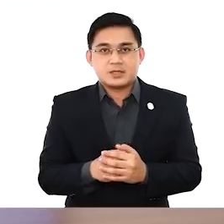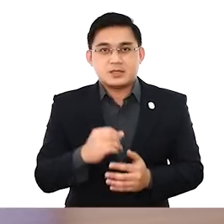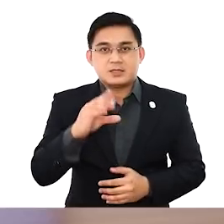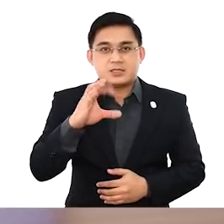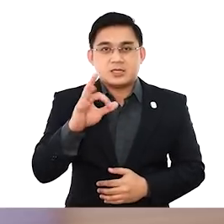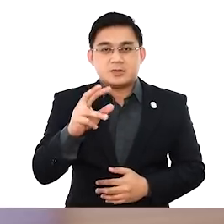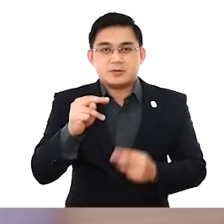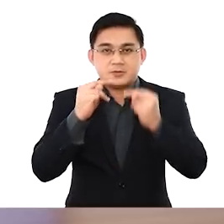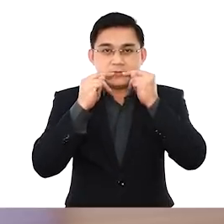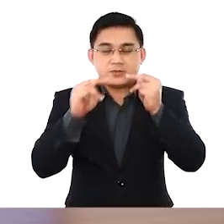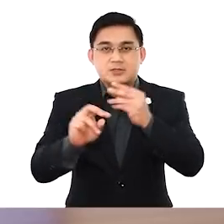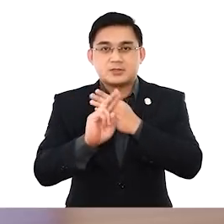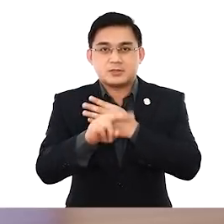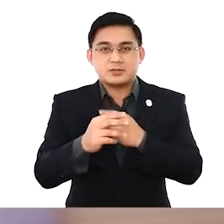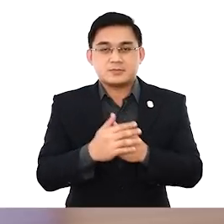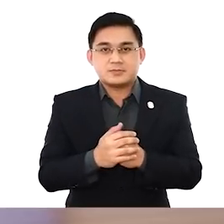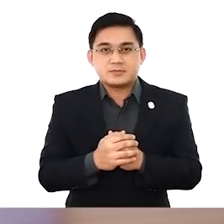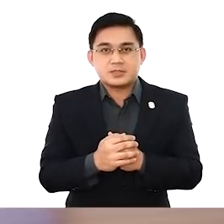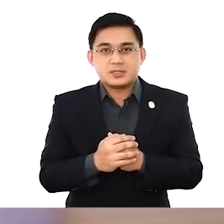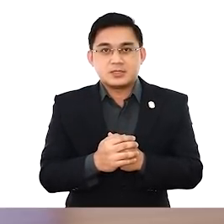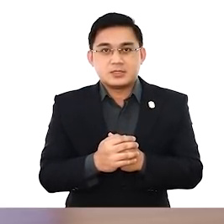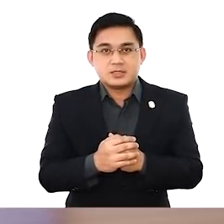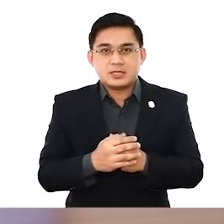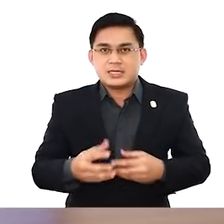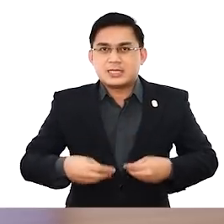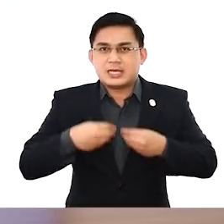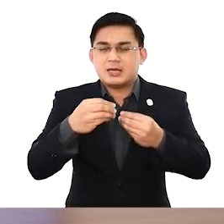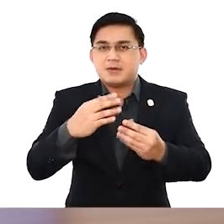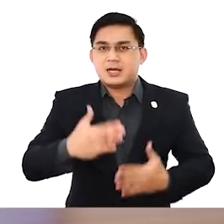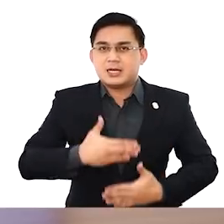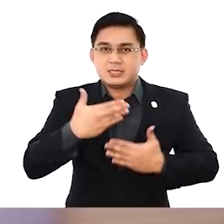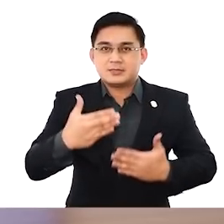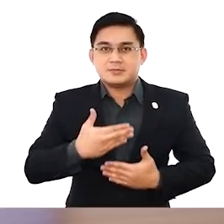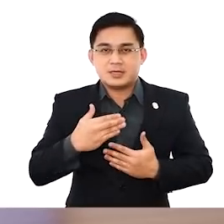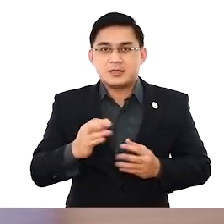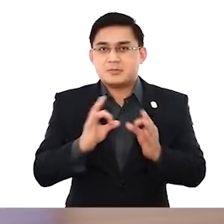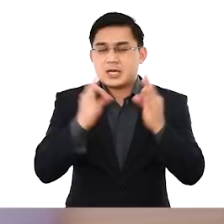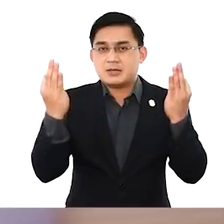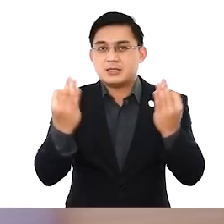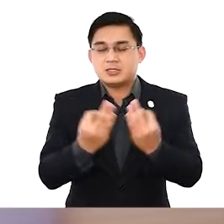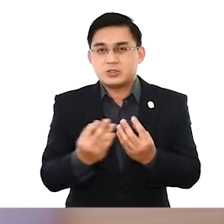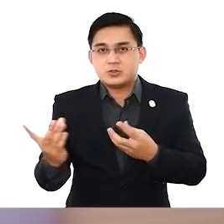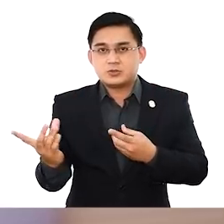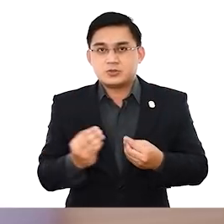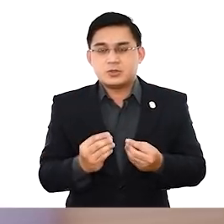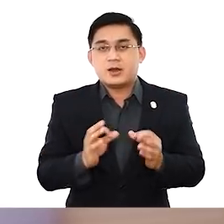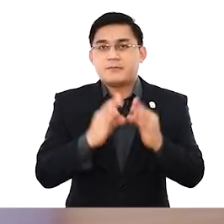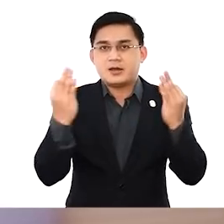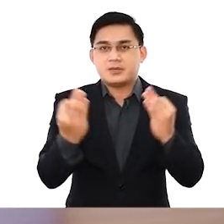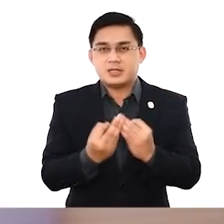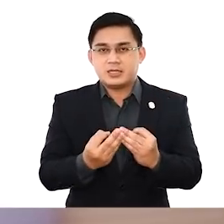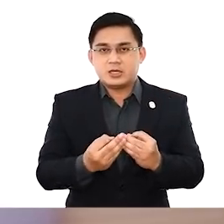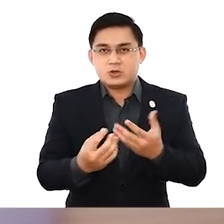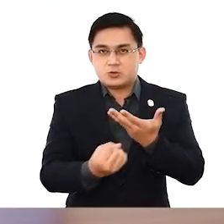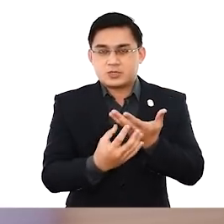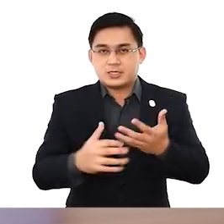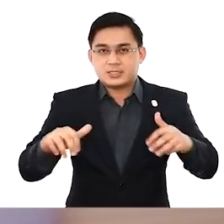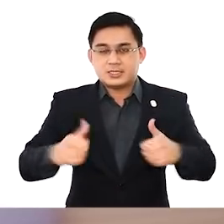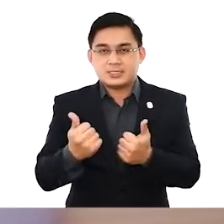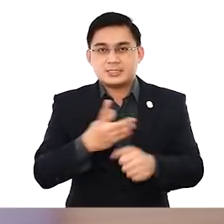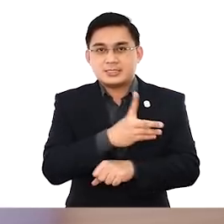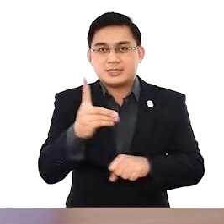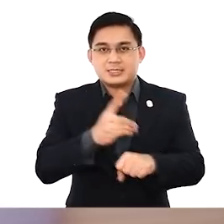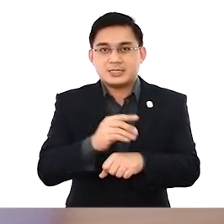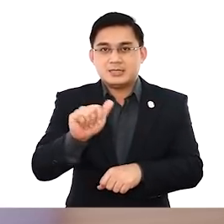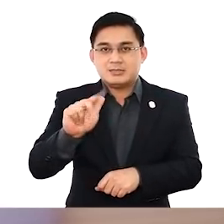Nagbabalik po ang CFO News. Nabigyang kasiyahan ang mga sambahayan sa isinagawang Family Cooking Challenge sa